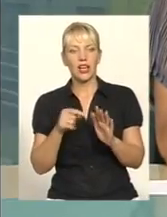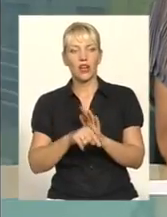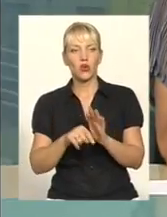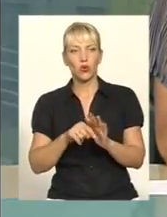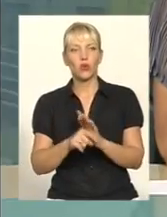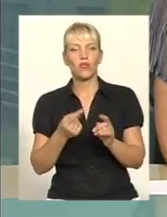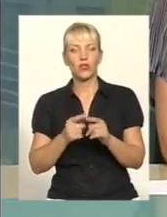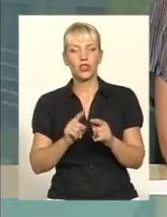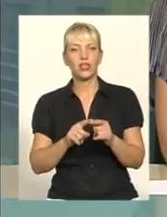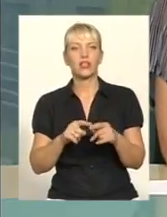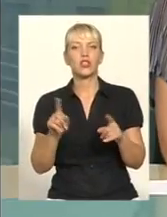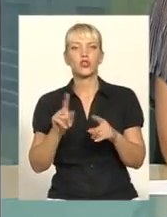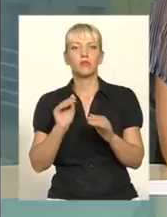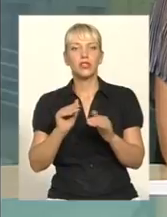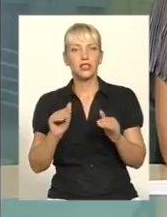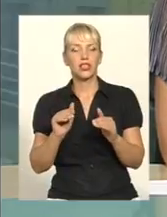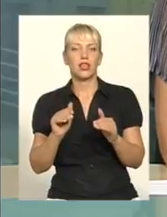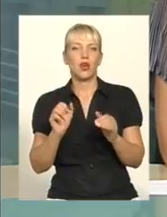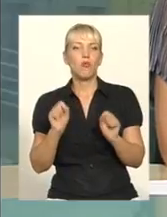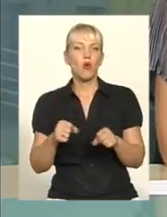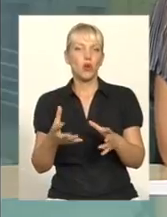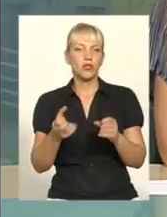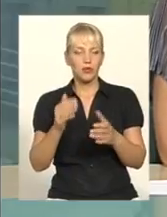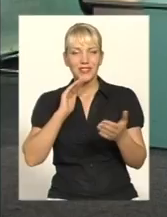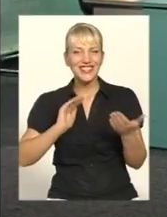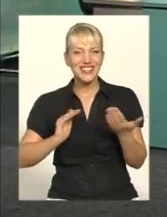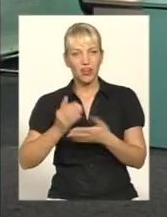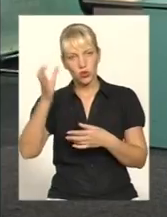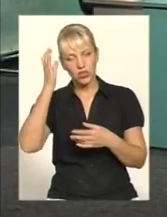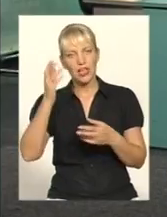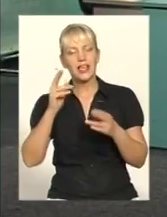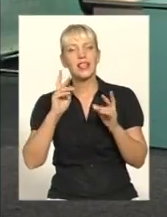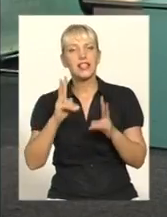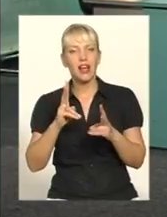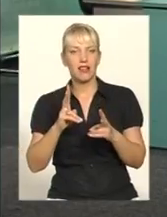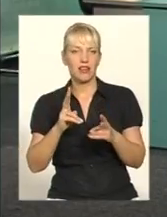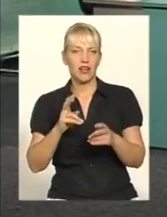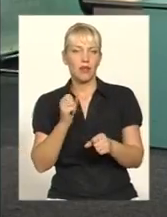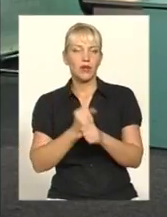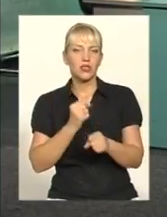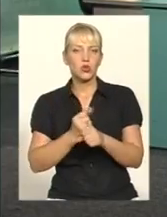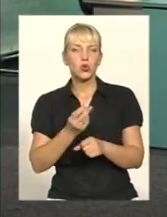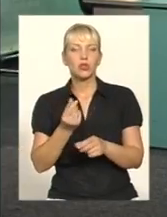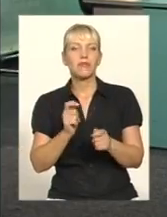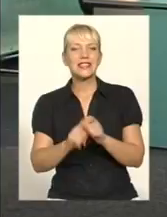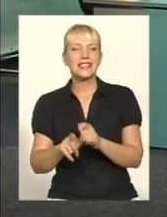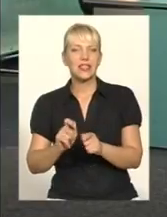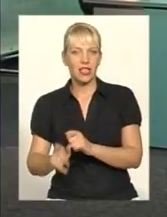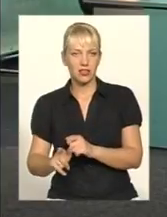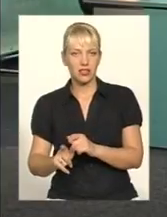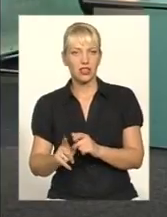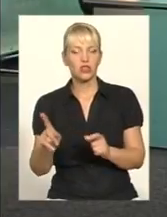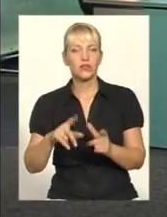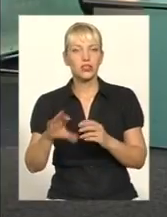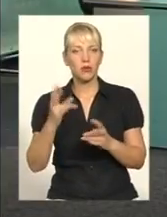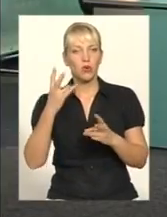отримали якісну, змістовну освіту, меценати? Чи всі розуміють, що необхідно вкладати в майбутнє?